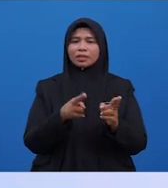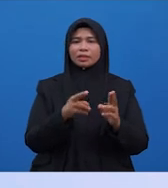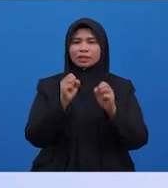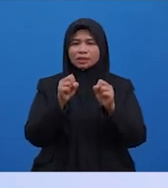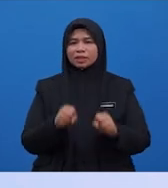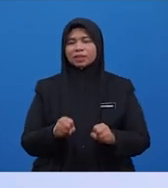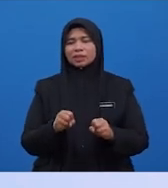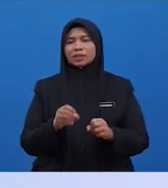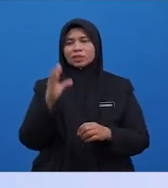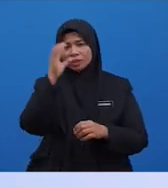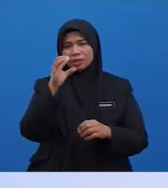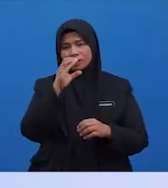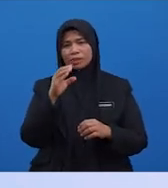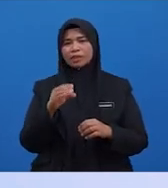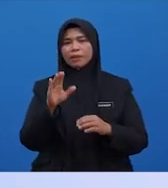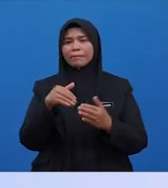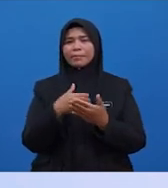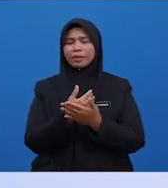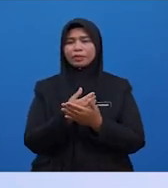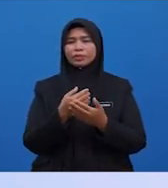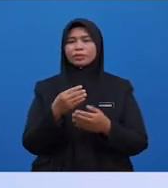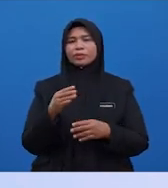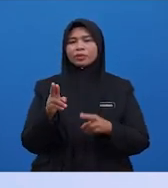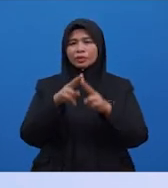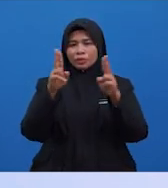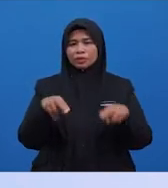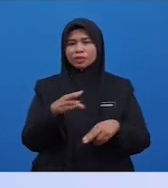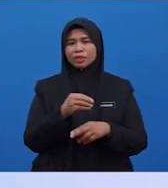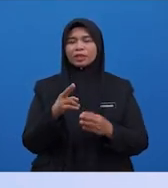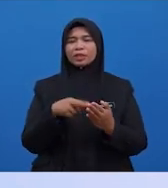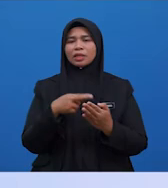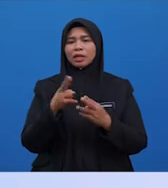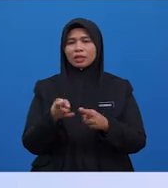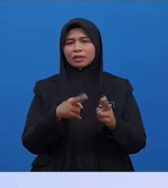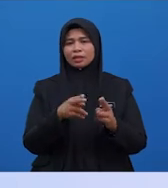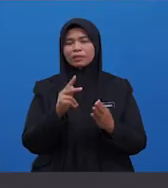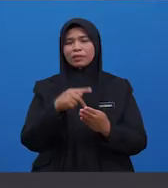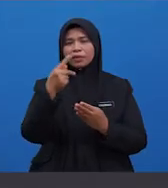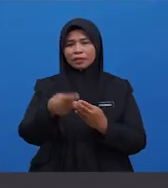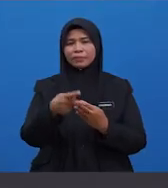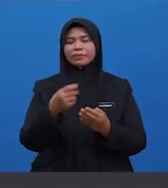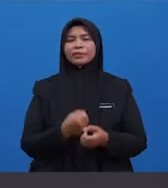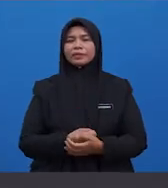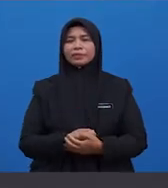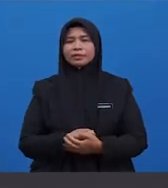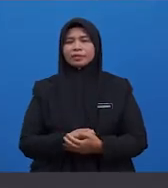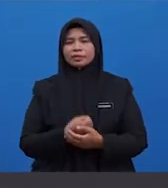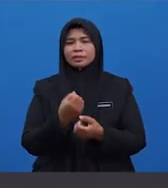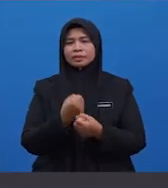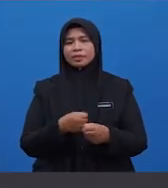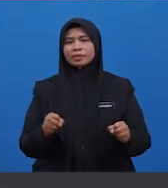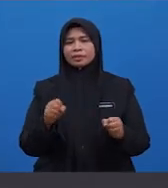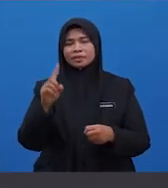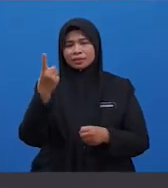strategi, mencari bakat baru, menguji dan merangka program pembangunan sukan. Sekian saja sesi pembelajaran